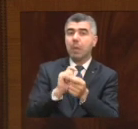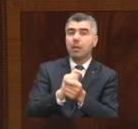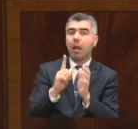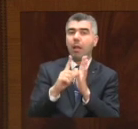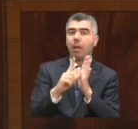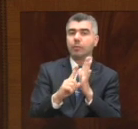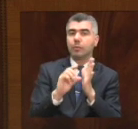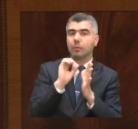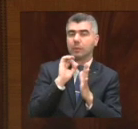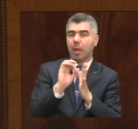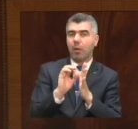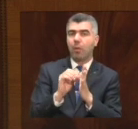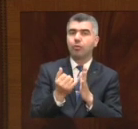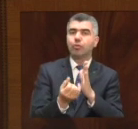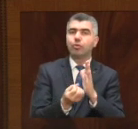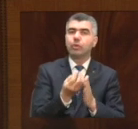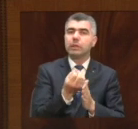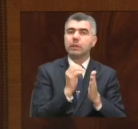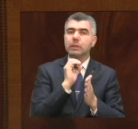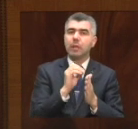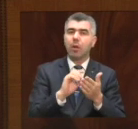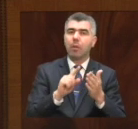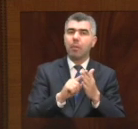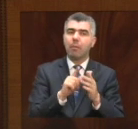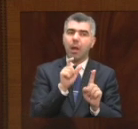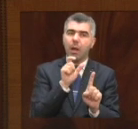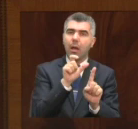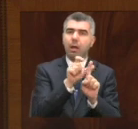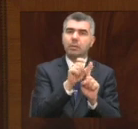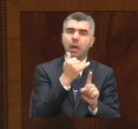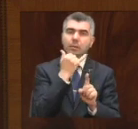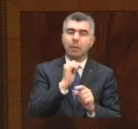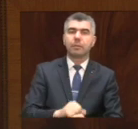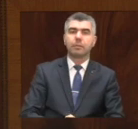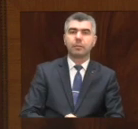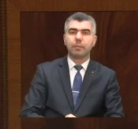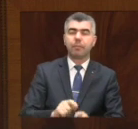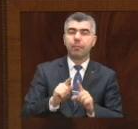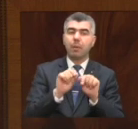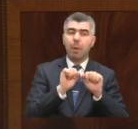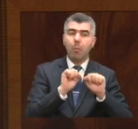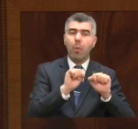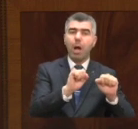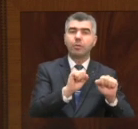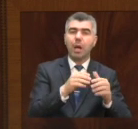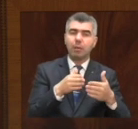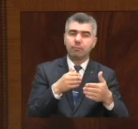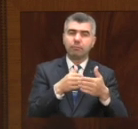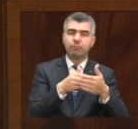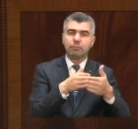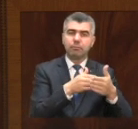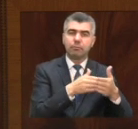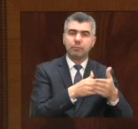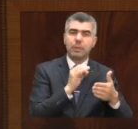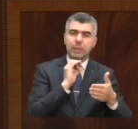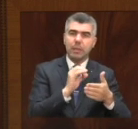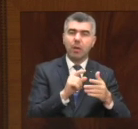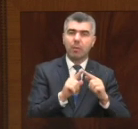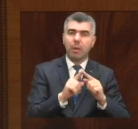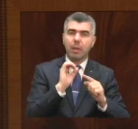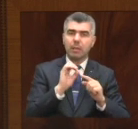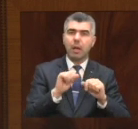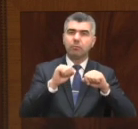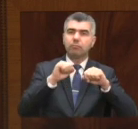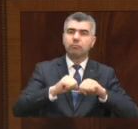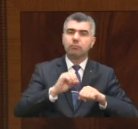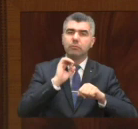واستعمال التقنيات الحديثه لرجل المخالفات رابعا مواجهه المعيقات التي تعاني منها الوكاله وتحول دون